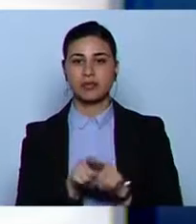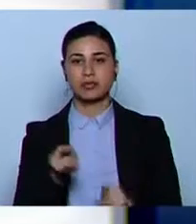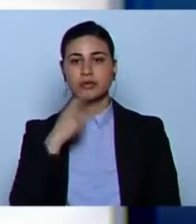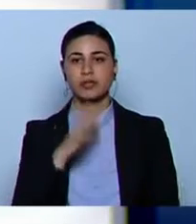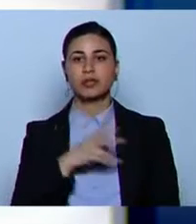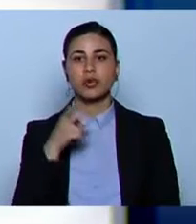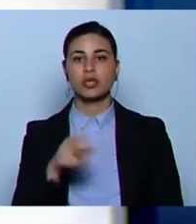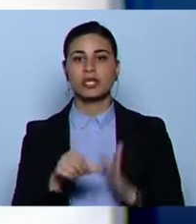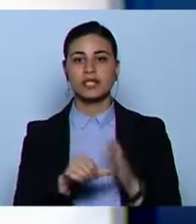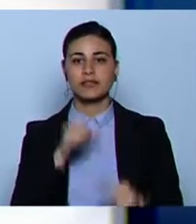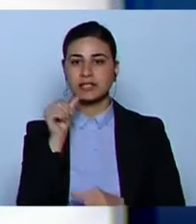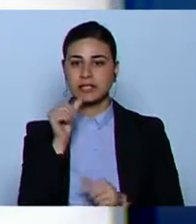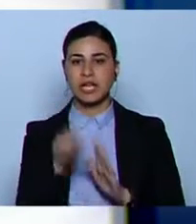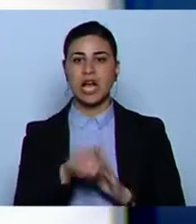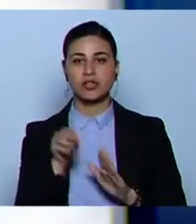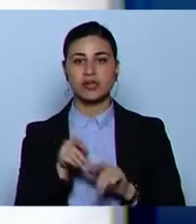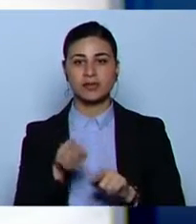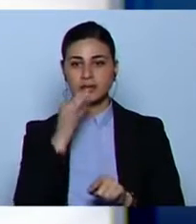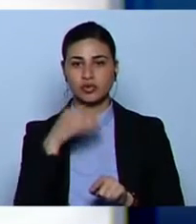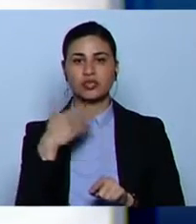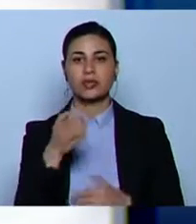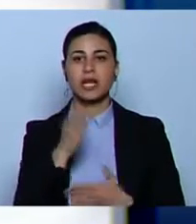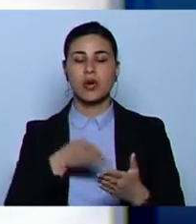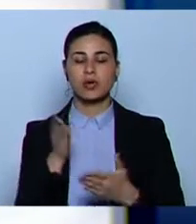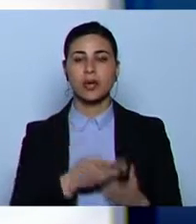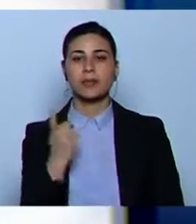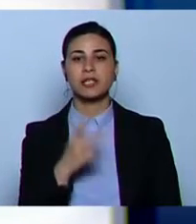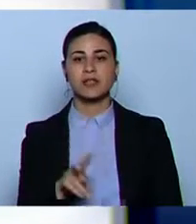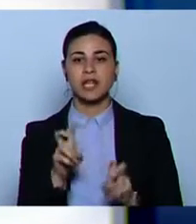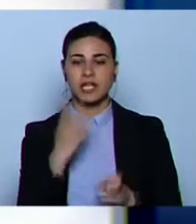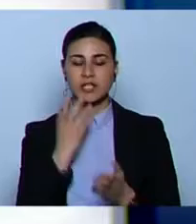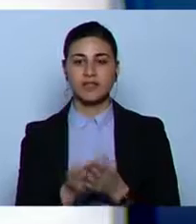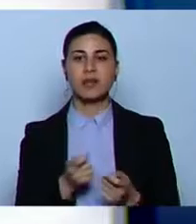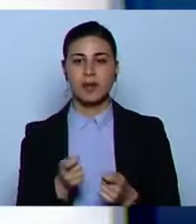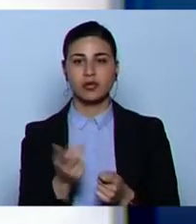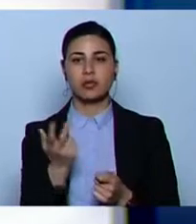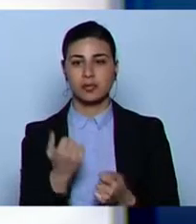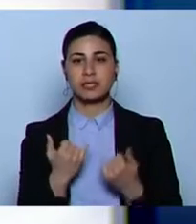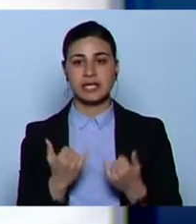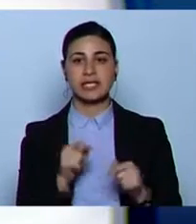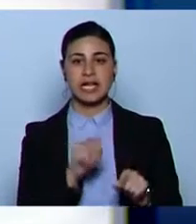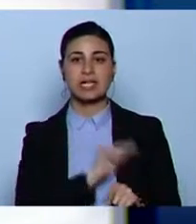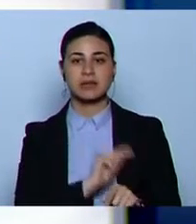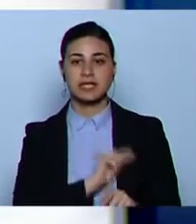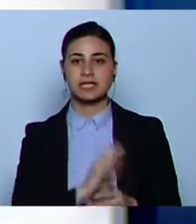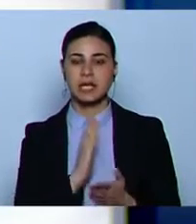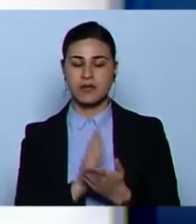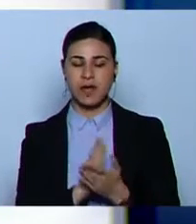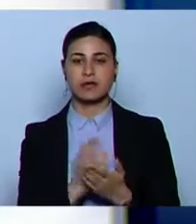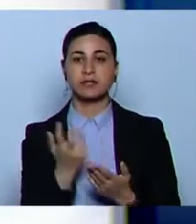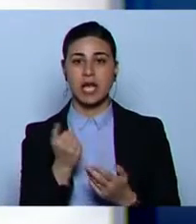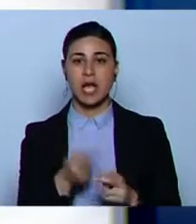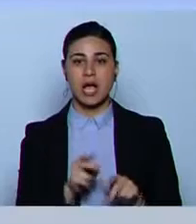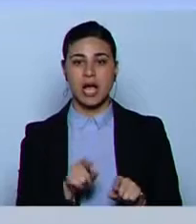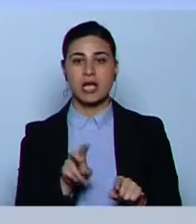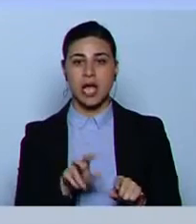რომ 2006 წლის არჩევნების შემდეგ გაუქმდა პირველი დონის თვითმმართველობები, შესაბამისად დღეს იქ ადმინისტრაცია გვაქვს. სწორედ აი